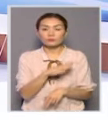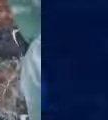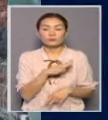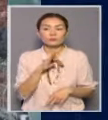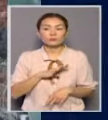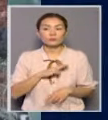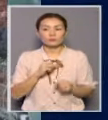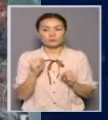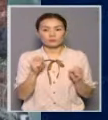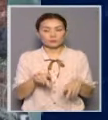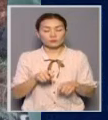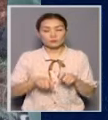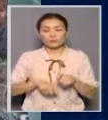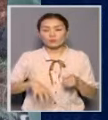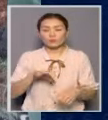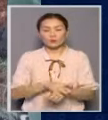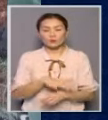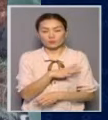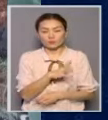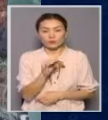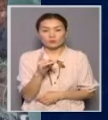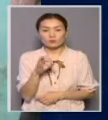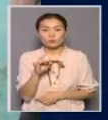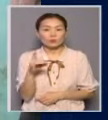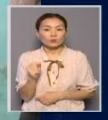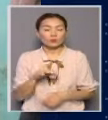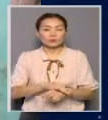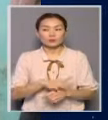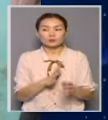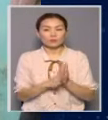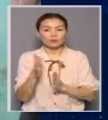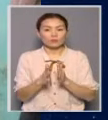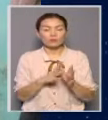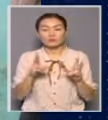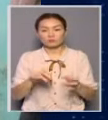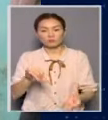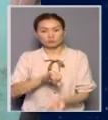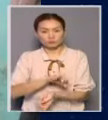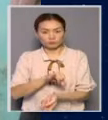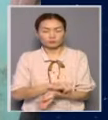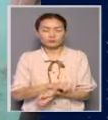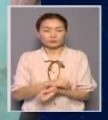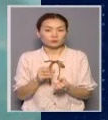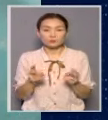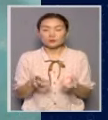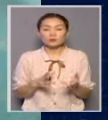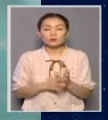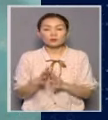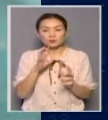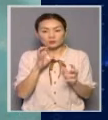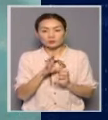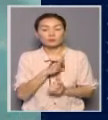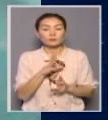ходе оперативно-профилактического мероприятия «Карасура» выявили жителя, который выращивал во дворе наркотические